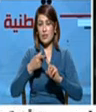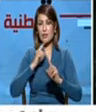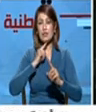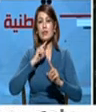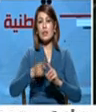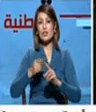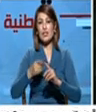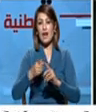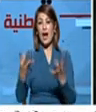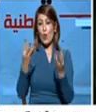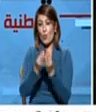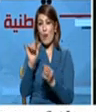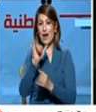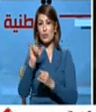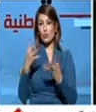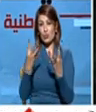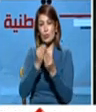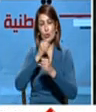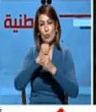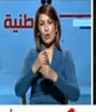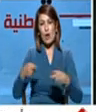تعزيز يعني اه